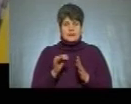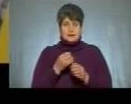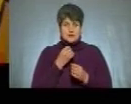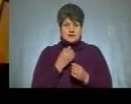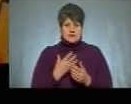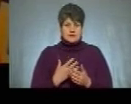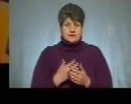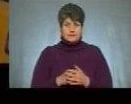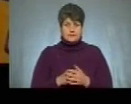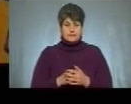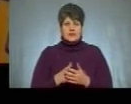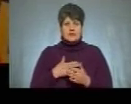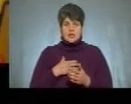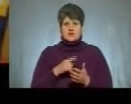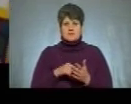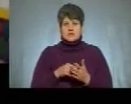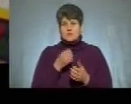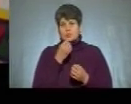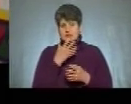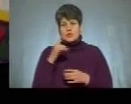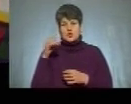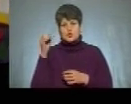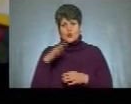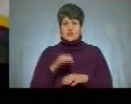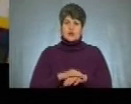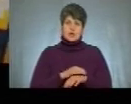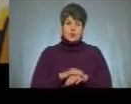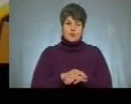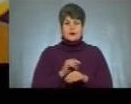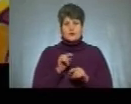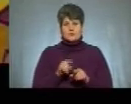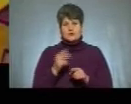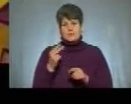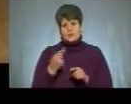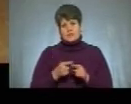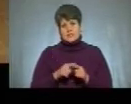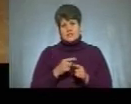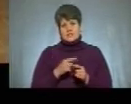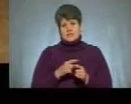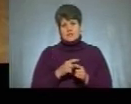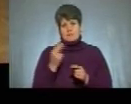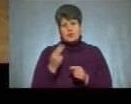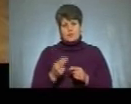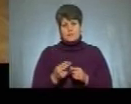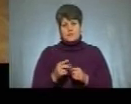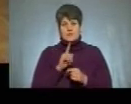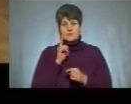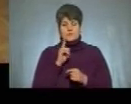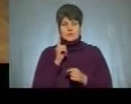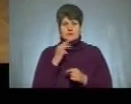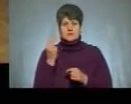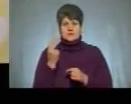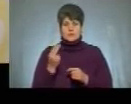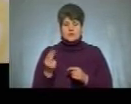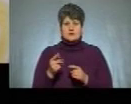позитивної. Наше місто позитивне, сонячне, добре, тому тут зображені ці малюнки. Юні художники на лівому